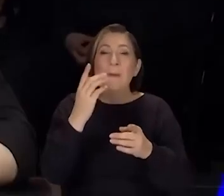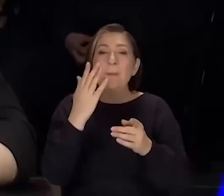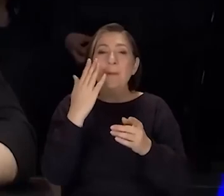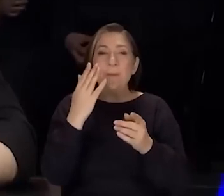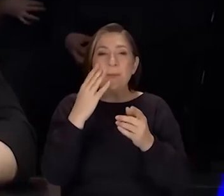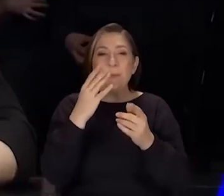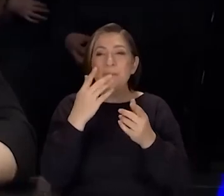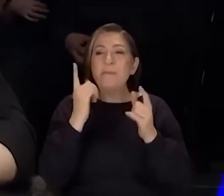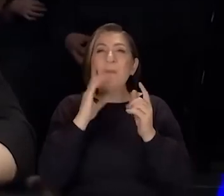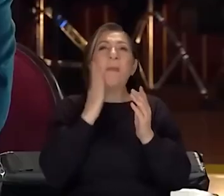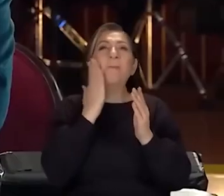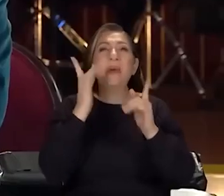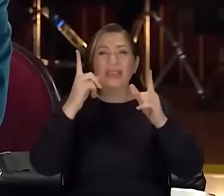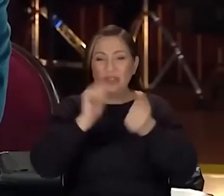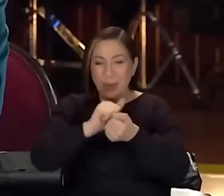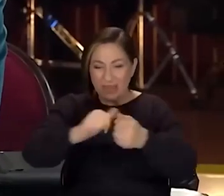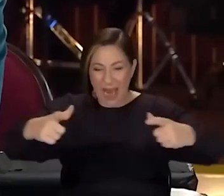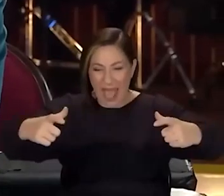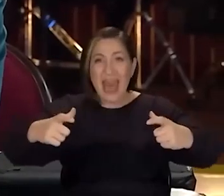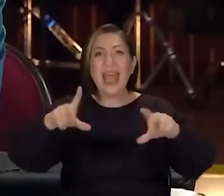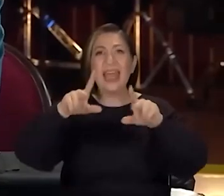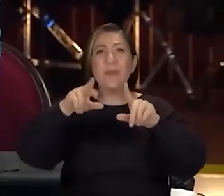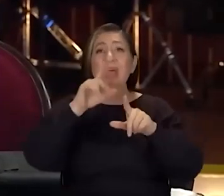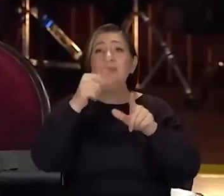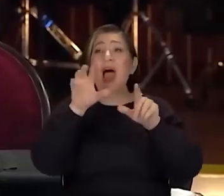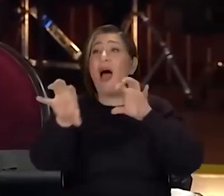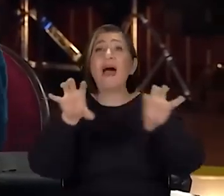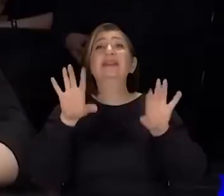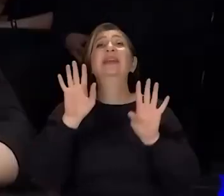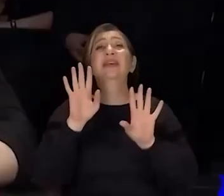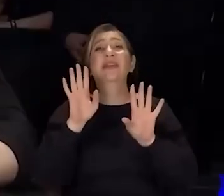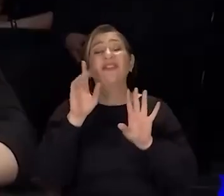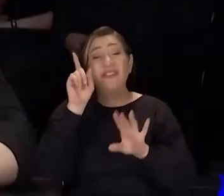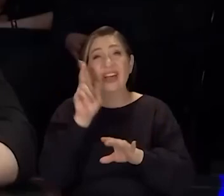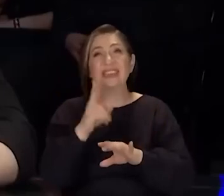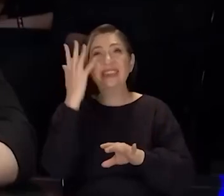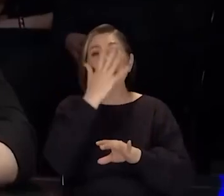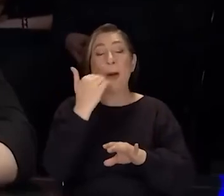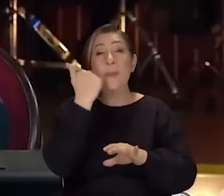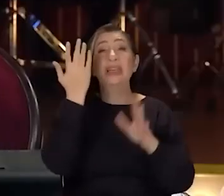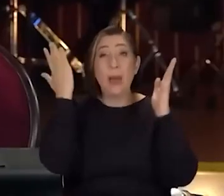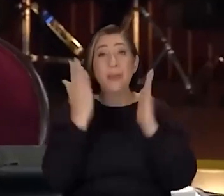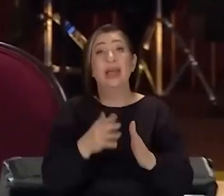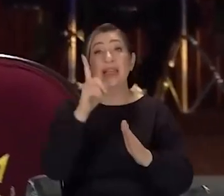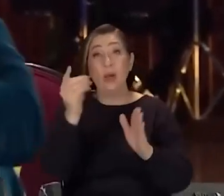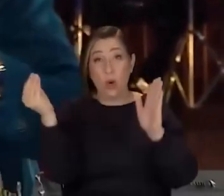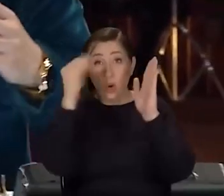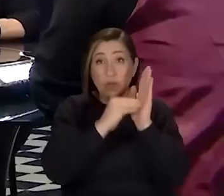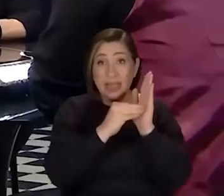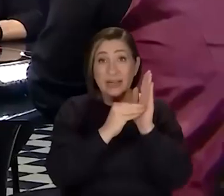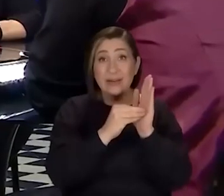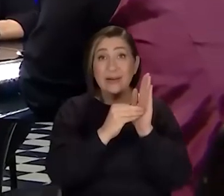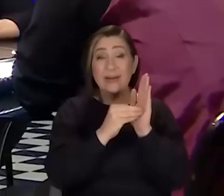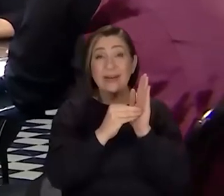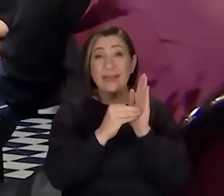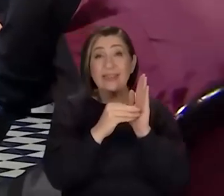bir çamaşır leğeni gibi hiçbir yere ait olamıyorsun. Yani o manzaraya bak vallahi siyah beyaza bile seni koysak